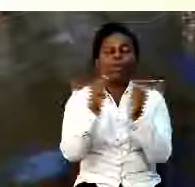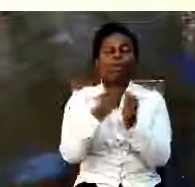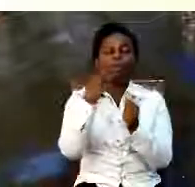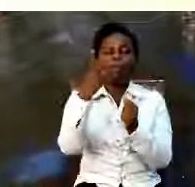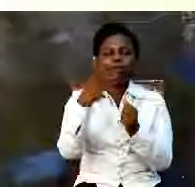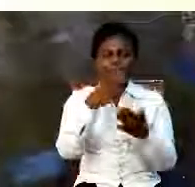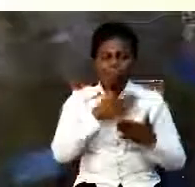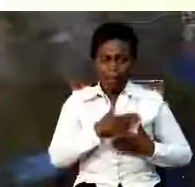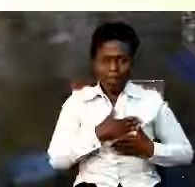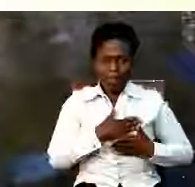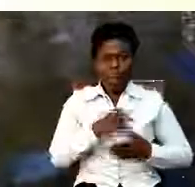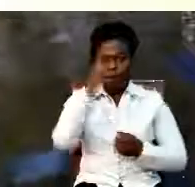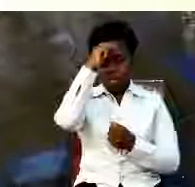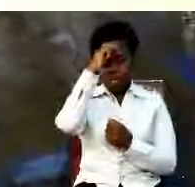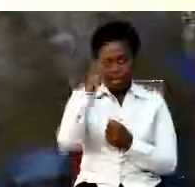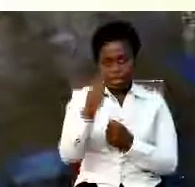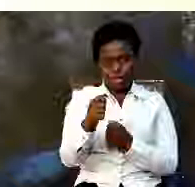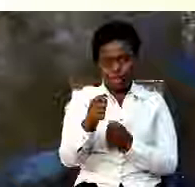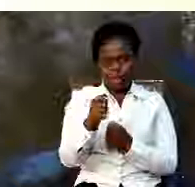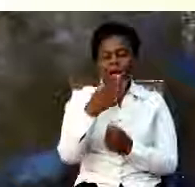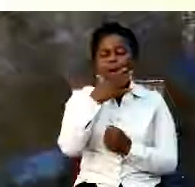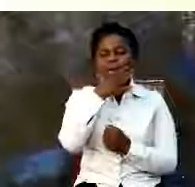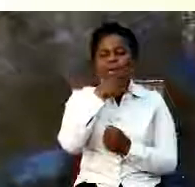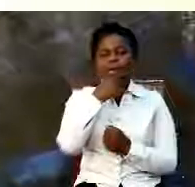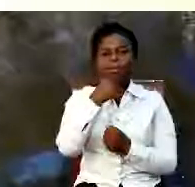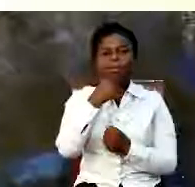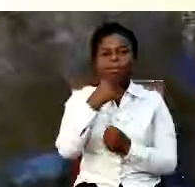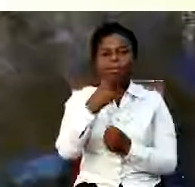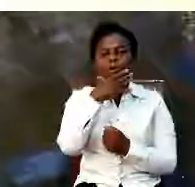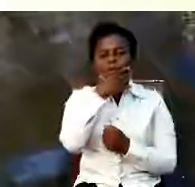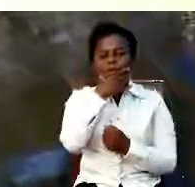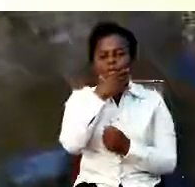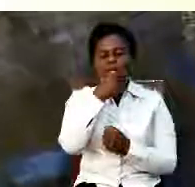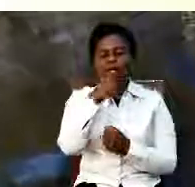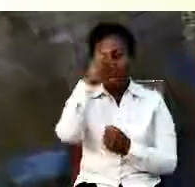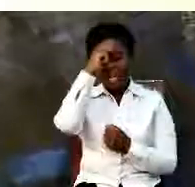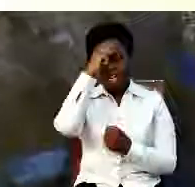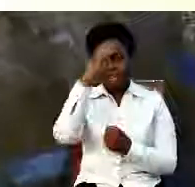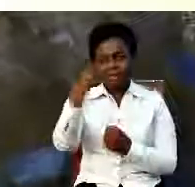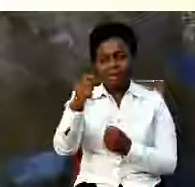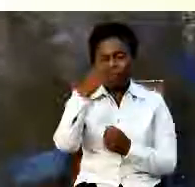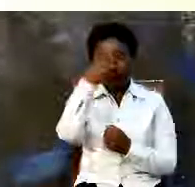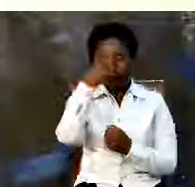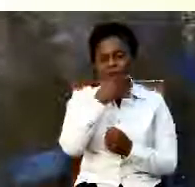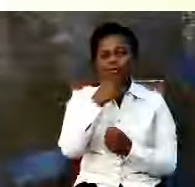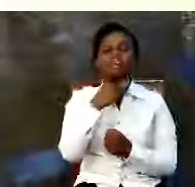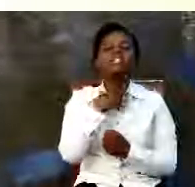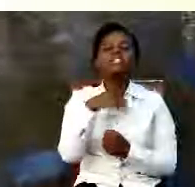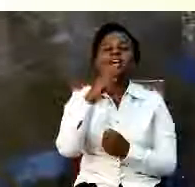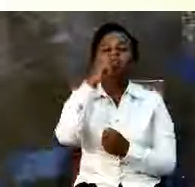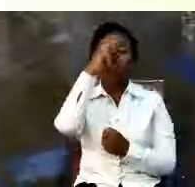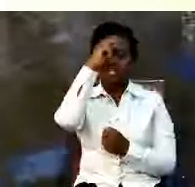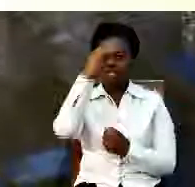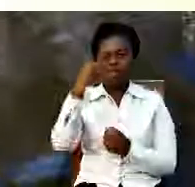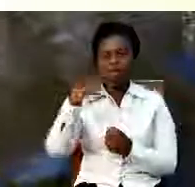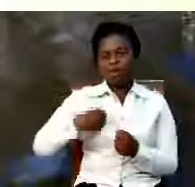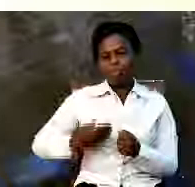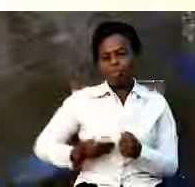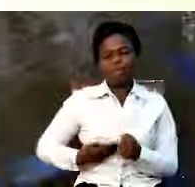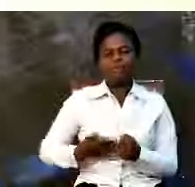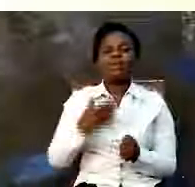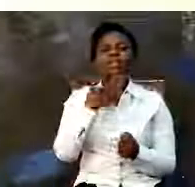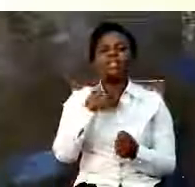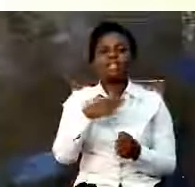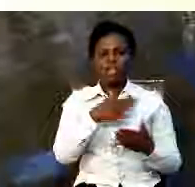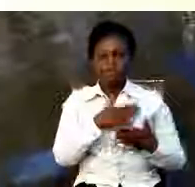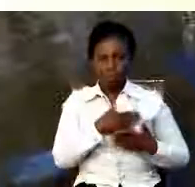heshima. Mwanamke anahitaji upendo, mwanaume anahitaji heshima. Kila mmoja ajue wajibu wake. Namba tano, kuna wanafunzi